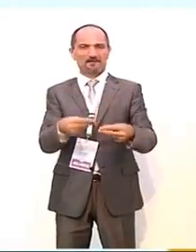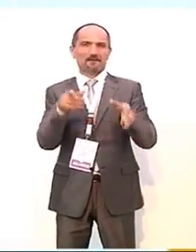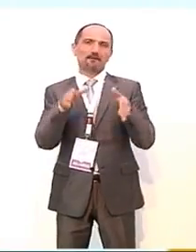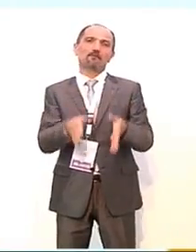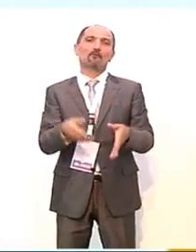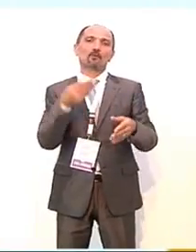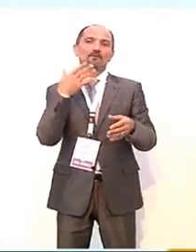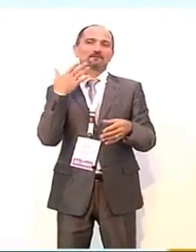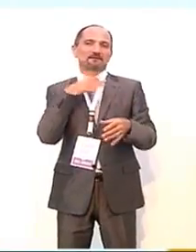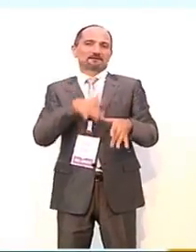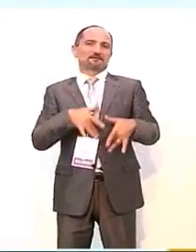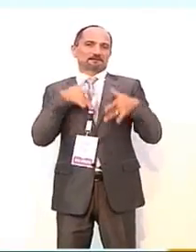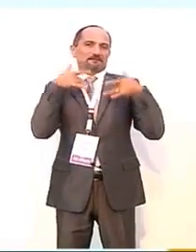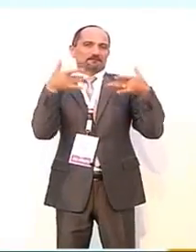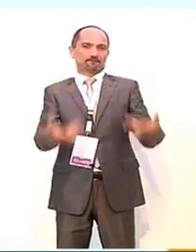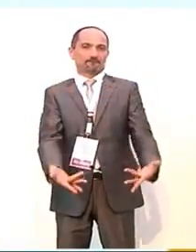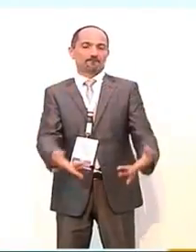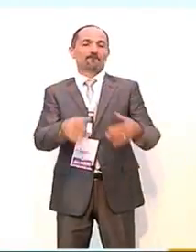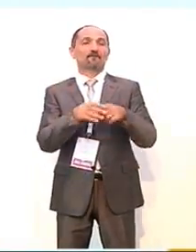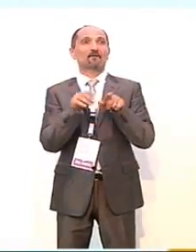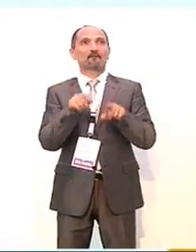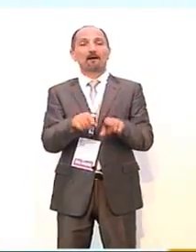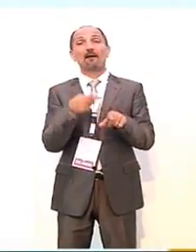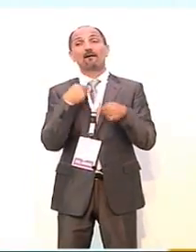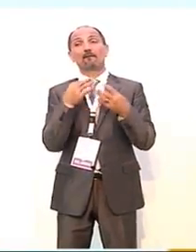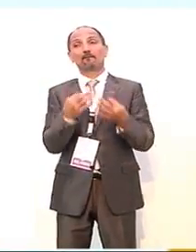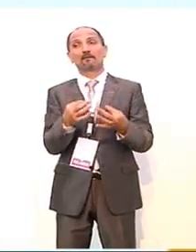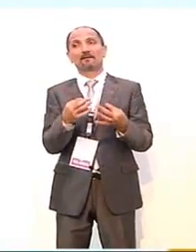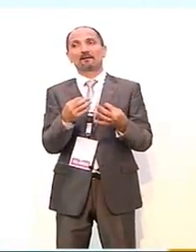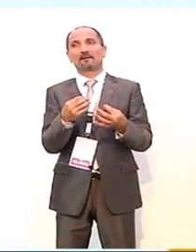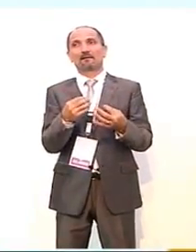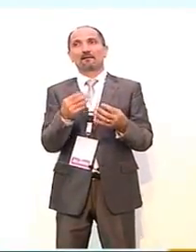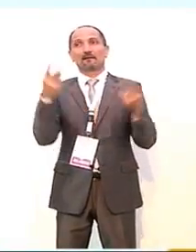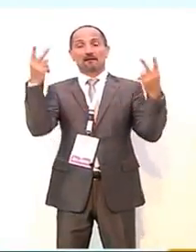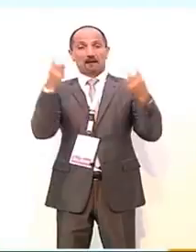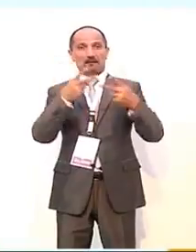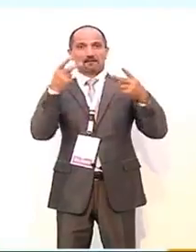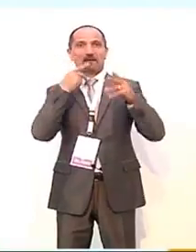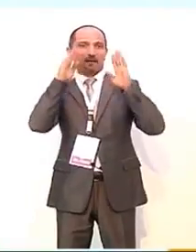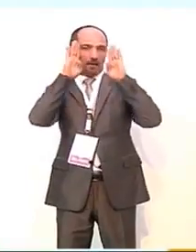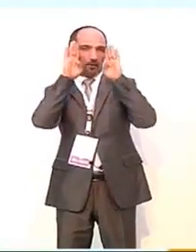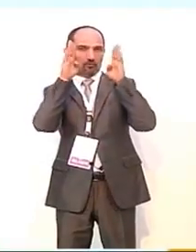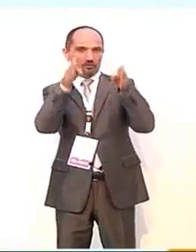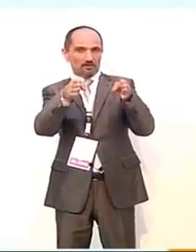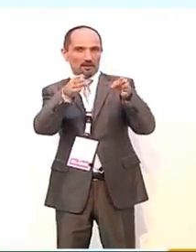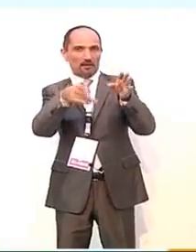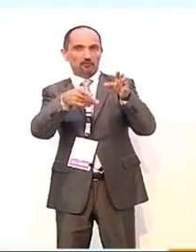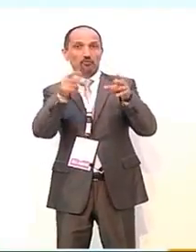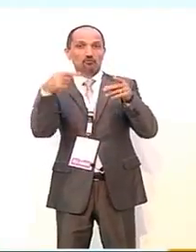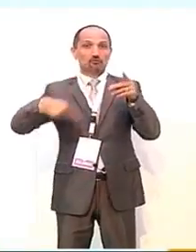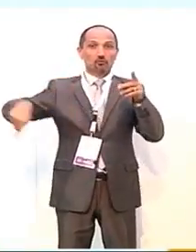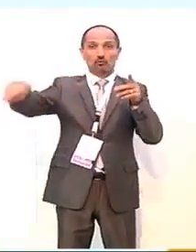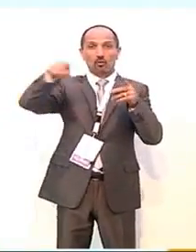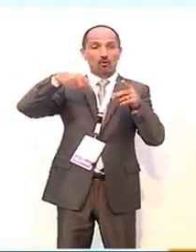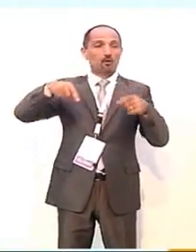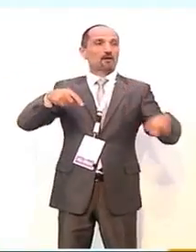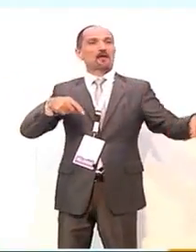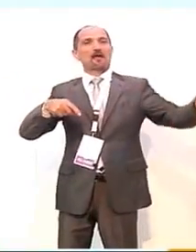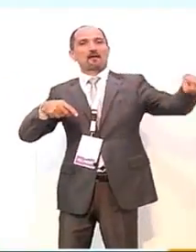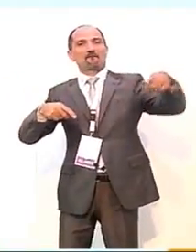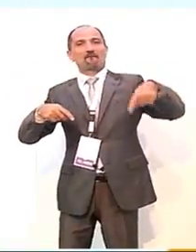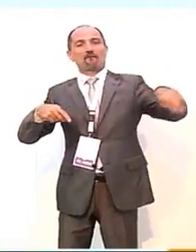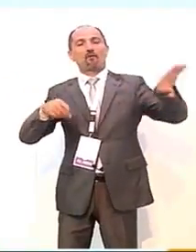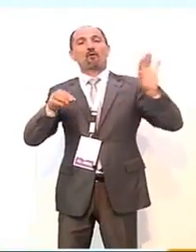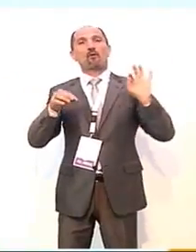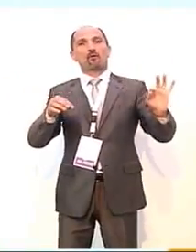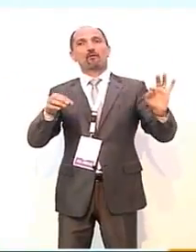Disgustoso, in parte. Perché in realtà era tutto concentrato su noi, voi.